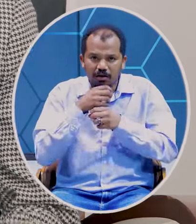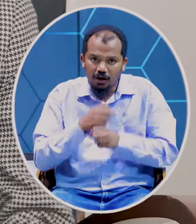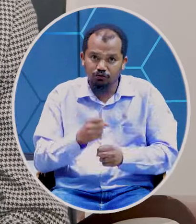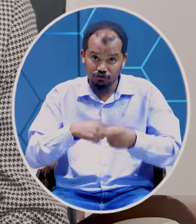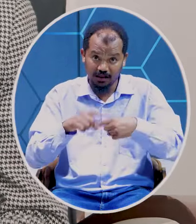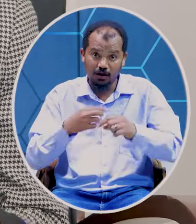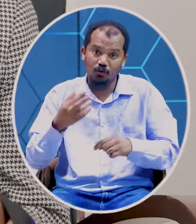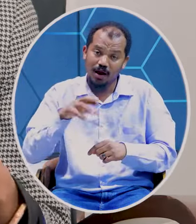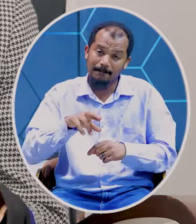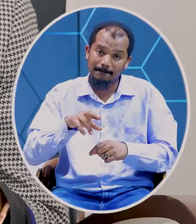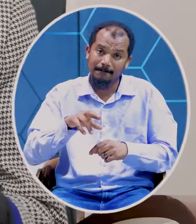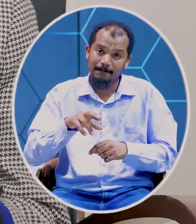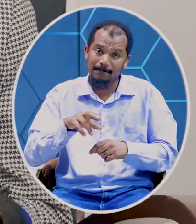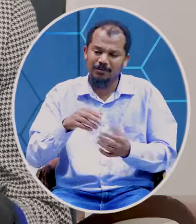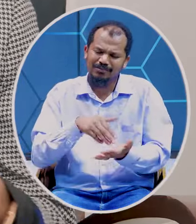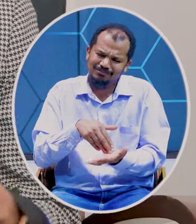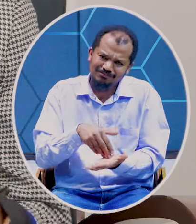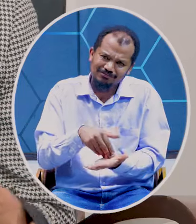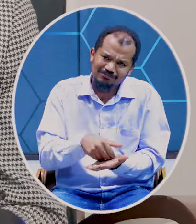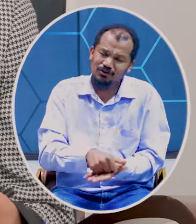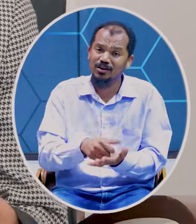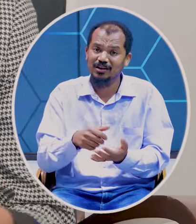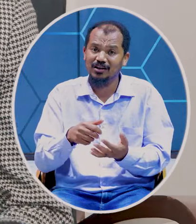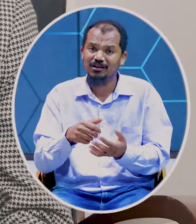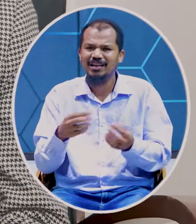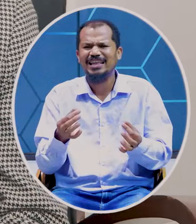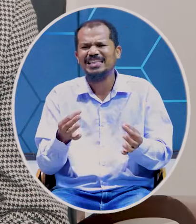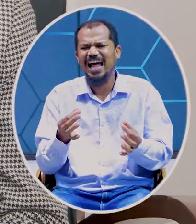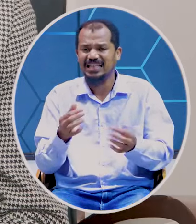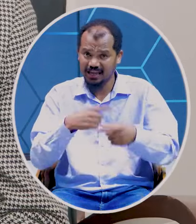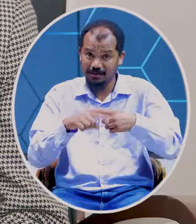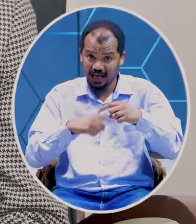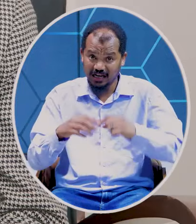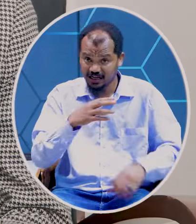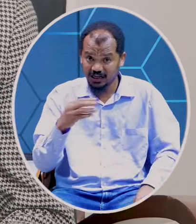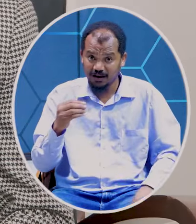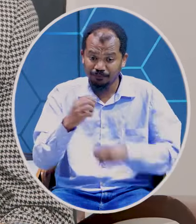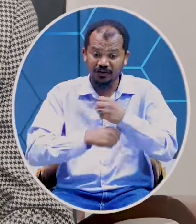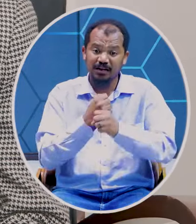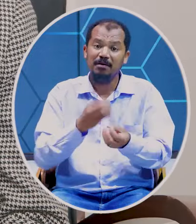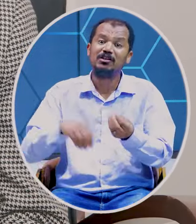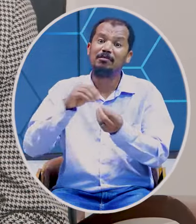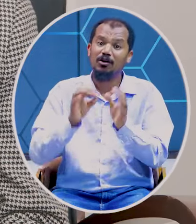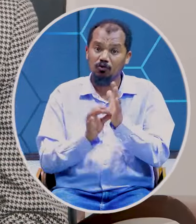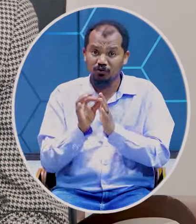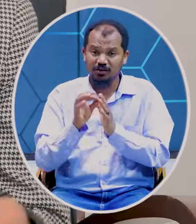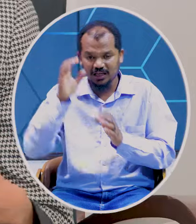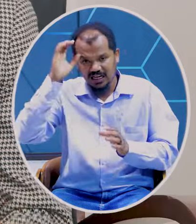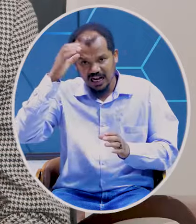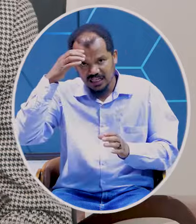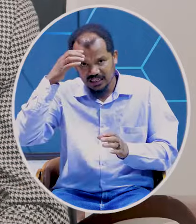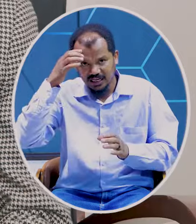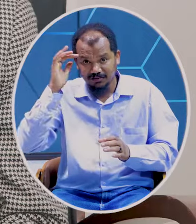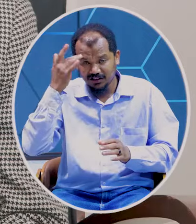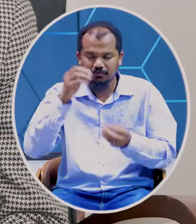እያረጁ ይመጣሉ ወይም ደግሞ ሜካኒዝሙም ቢክ እየሆነ እየሳሳ ይመጣልና እድሜ በጨመረ ቁጥር